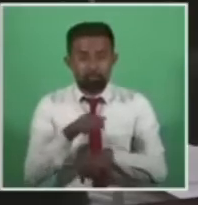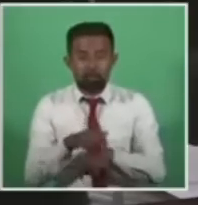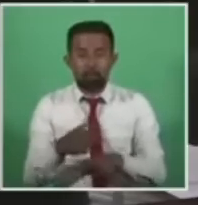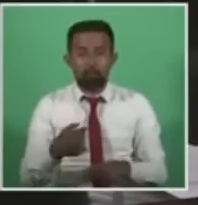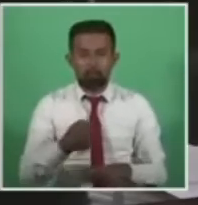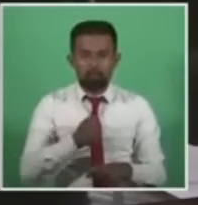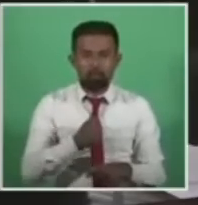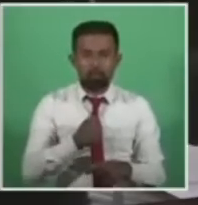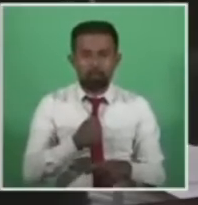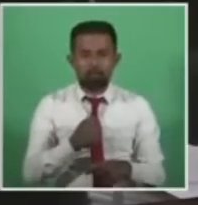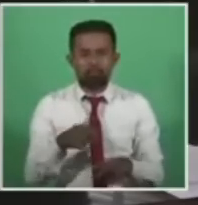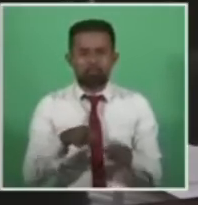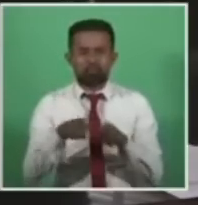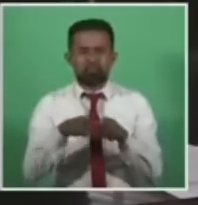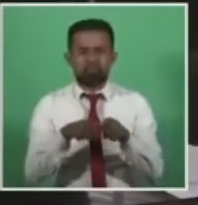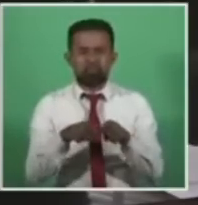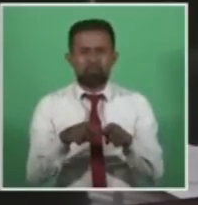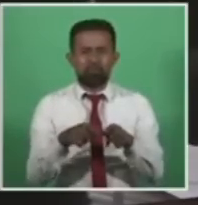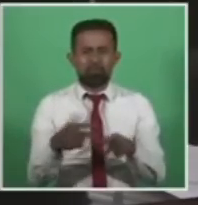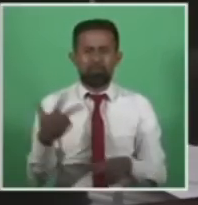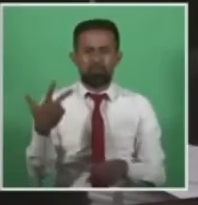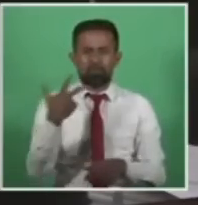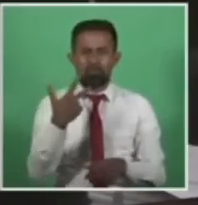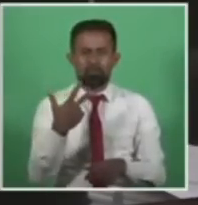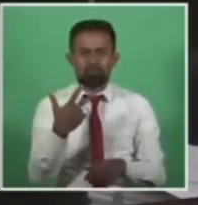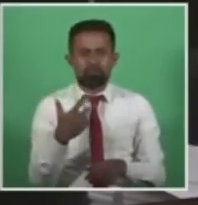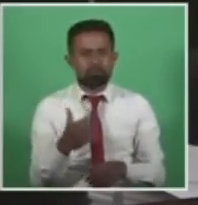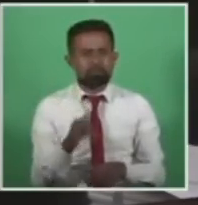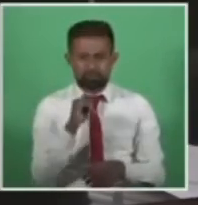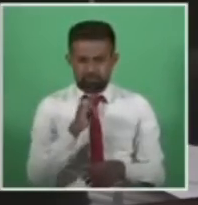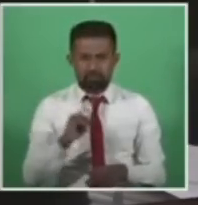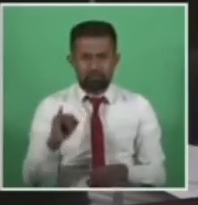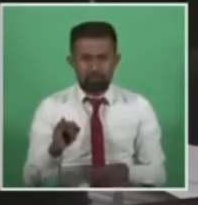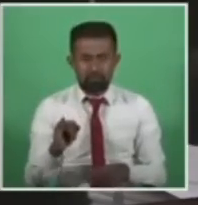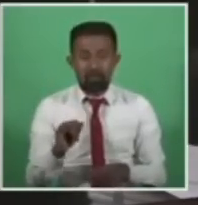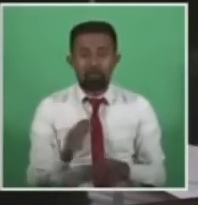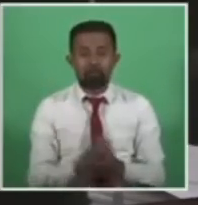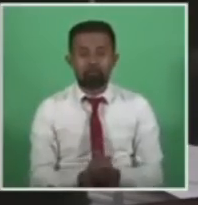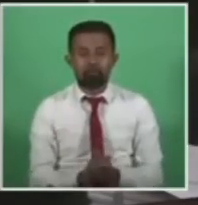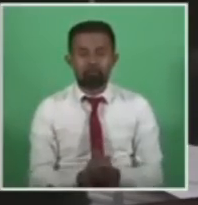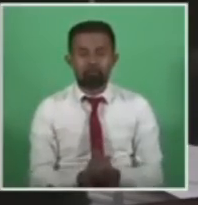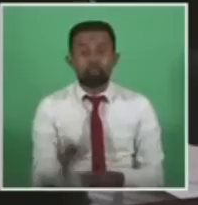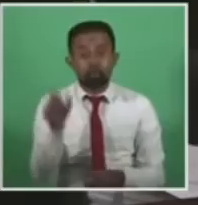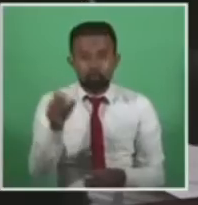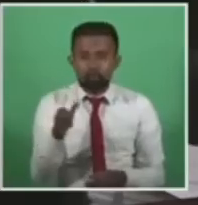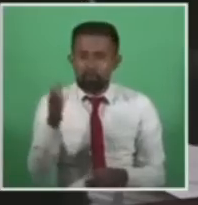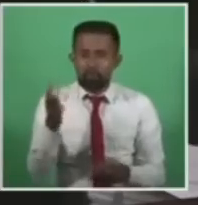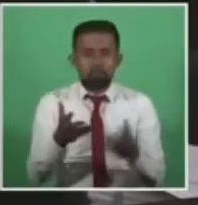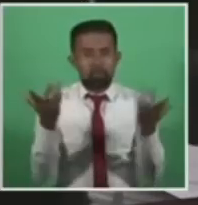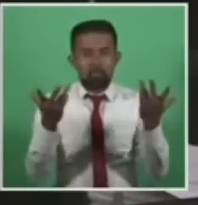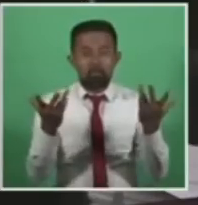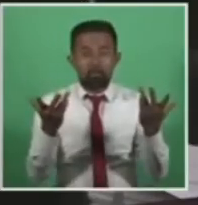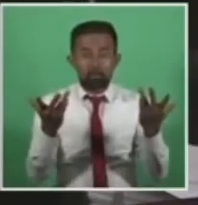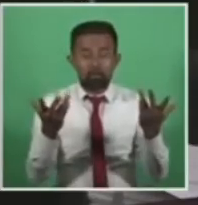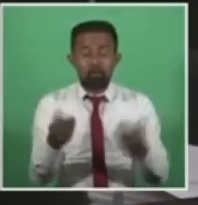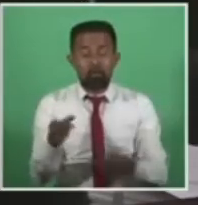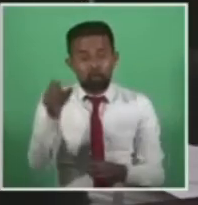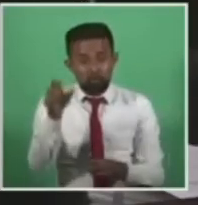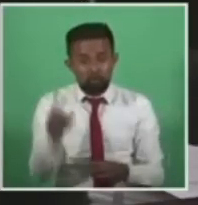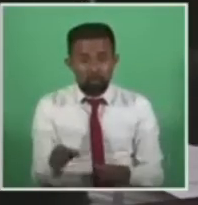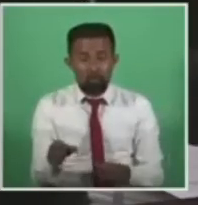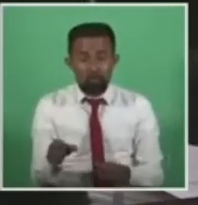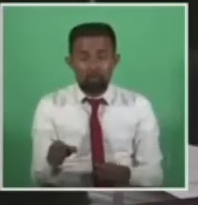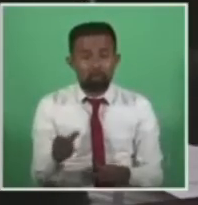මට මේ විදිහට කතා කිරීම ඉතාම අසාධාරණ කතාවක්. ඔබතුමාට බැරුව ගියා. ඔබතුමාට